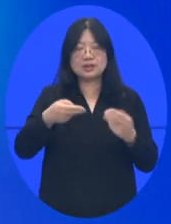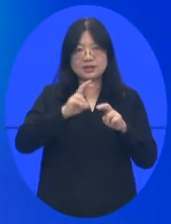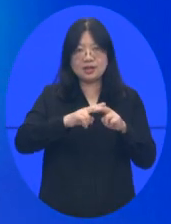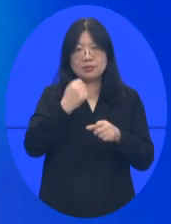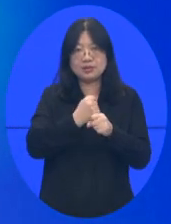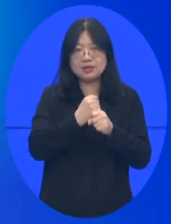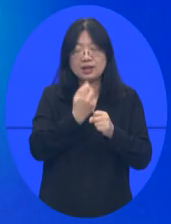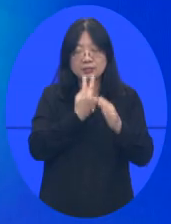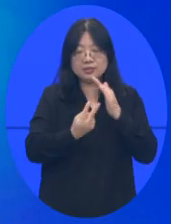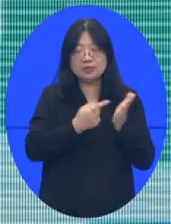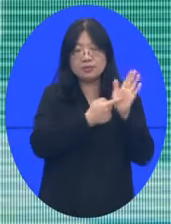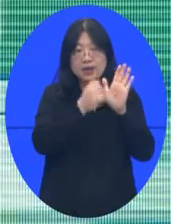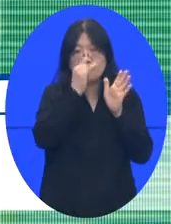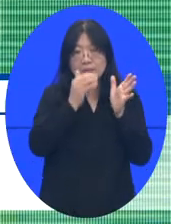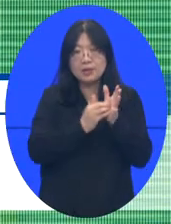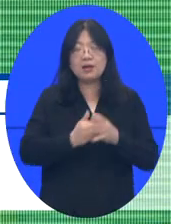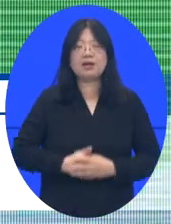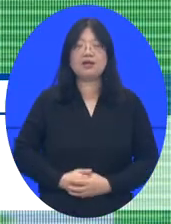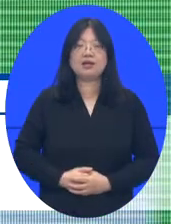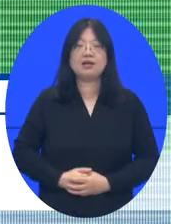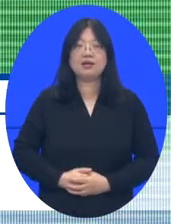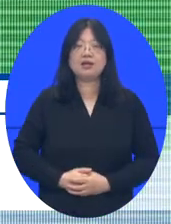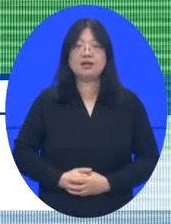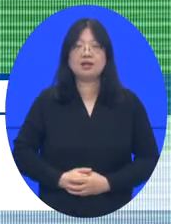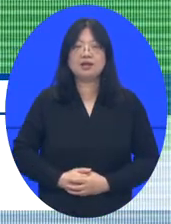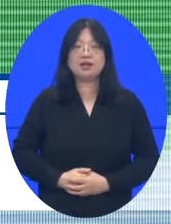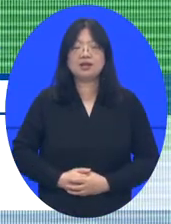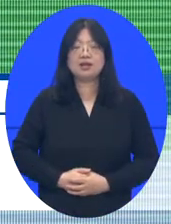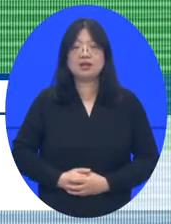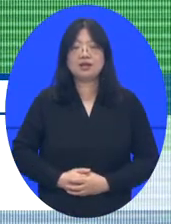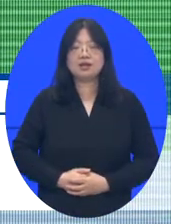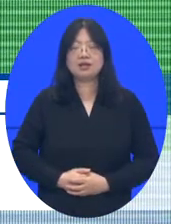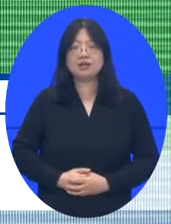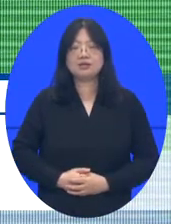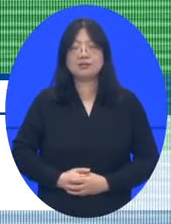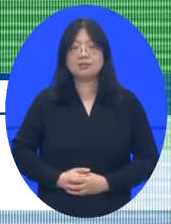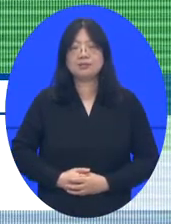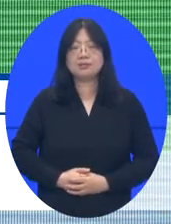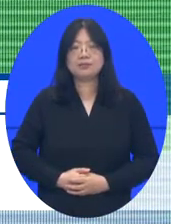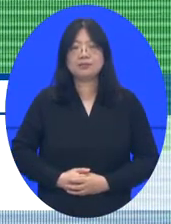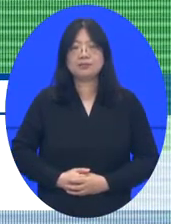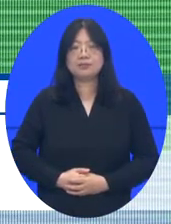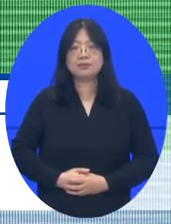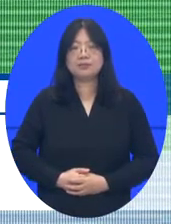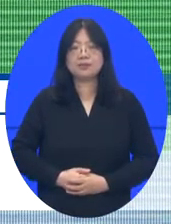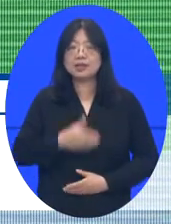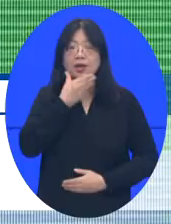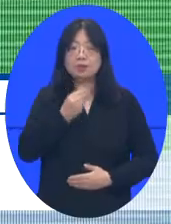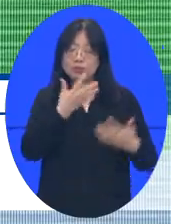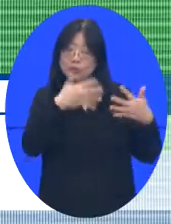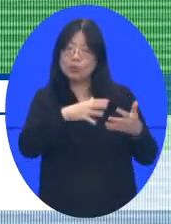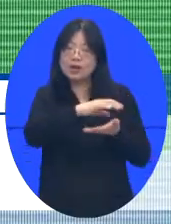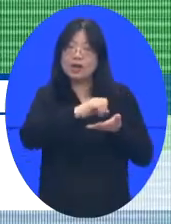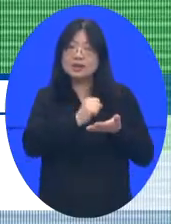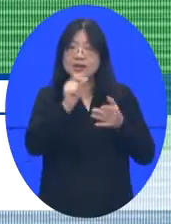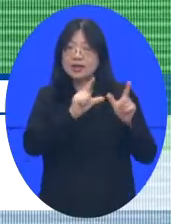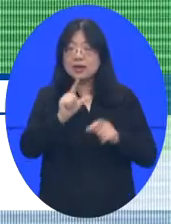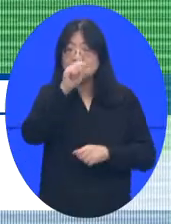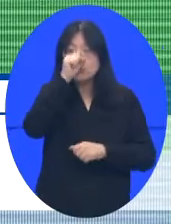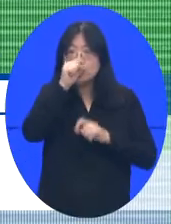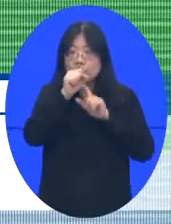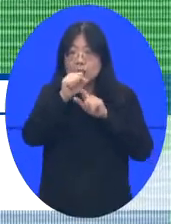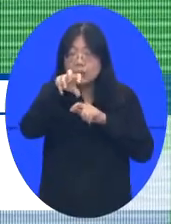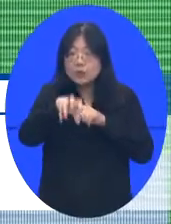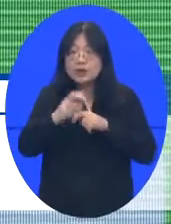비전을 제시했습니다. 일, 집, 쉼, 행복의 조건을 갖춘 살기 좋은